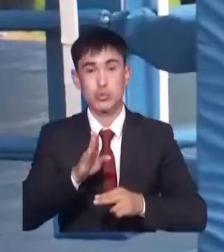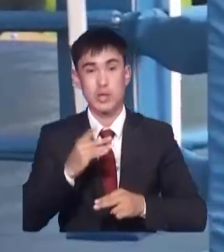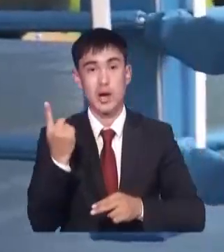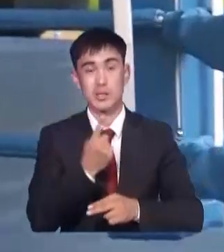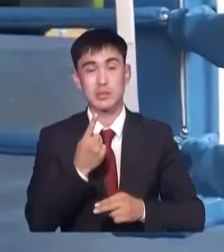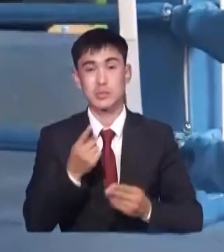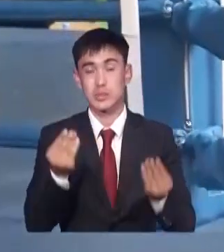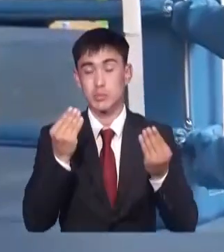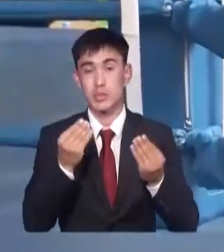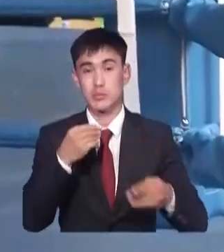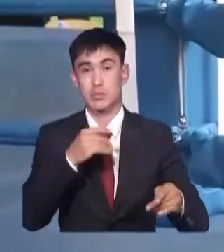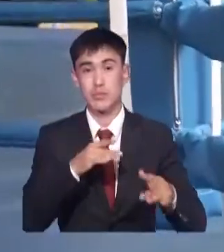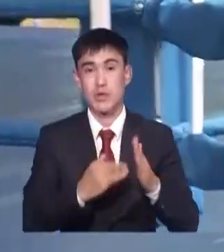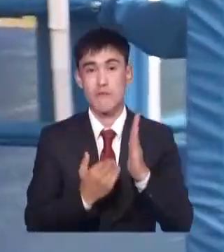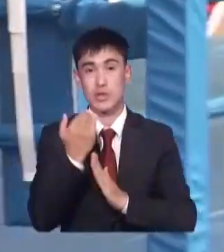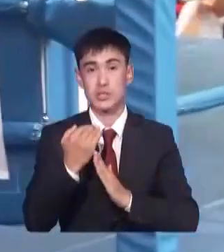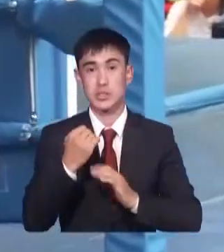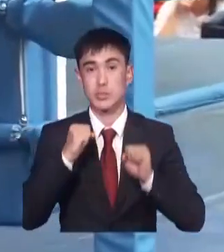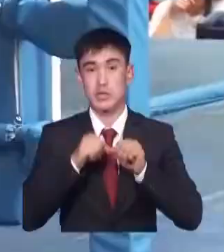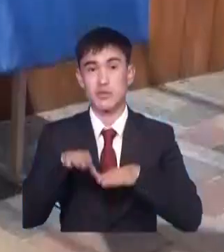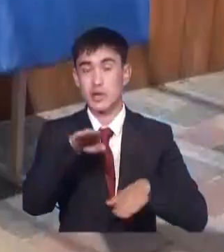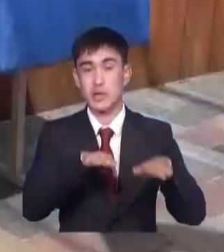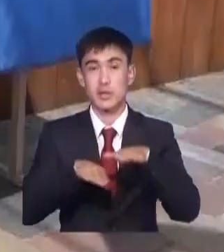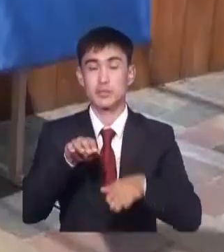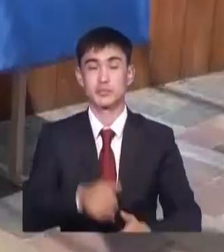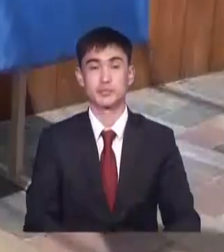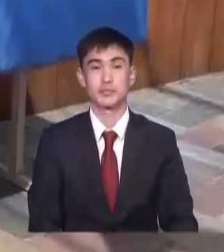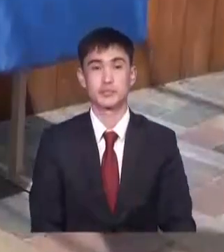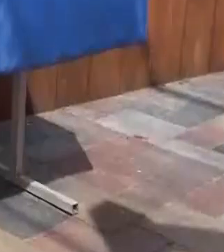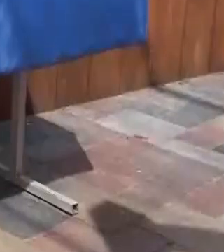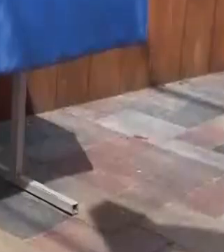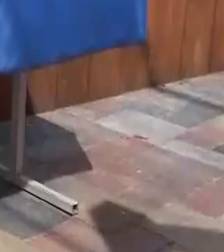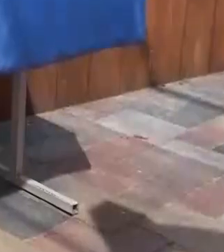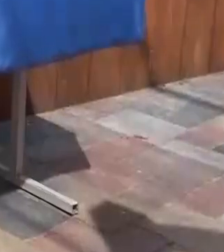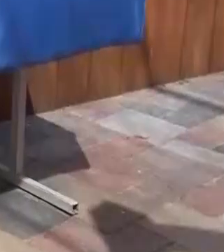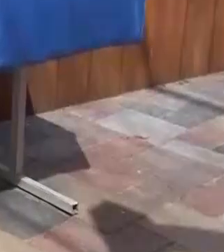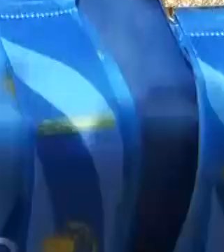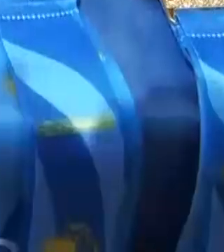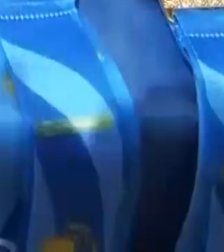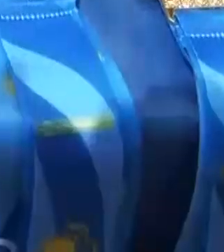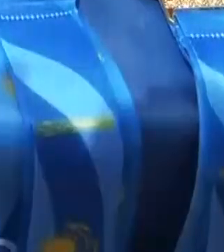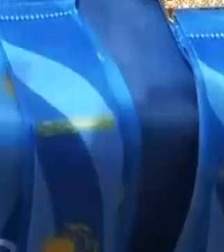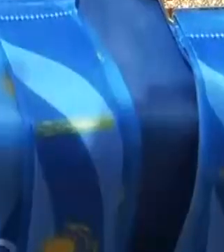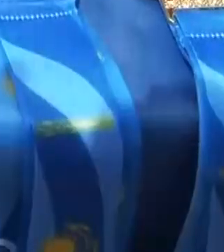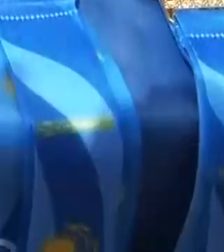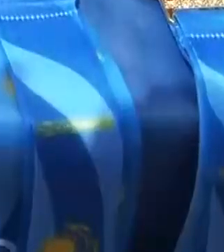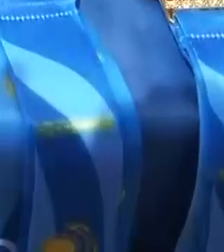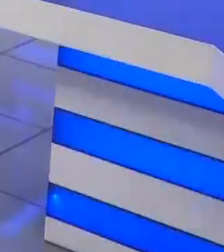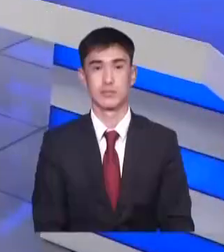одним значимым этапом в их спортивной карьере. Күндіз Нұрмұханбетова, Айолым Жүрсінғызы, телерадио компания «Жетісу».